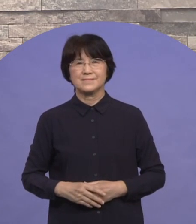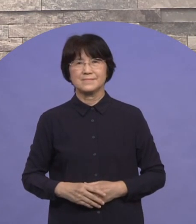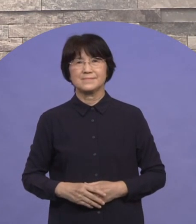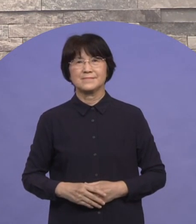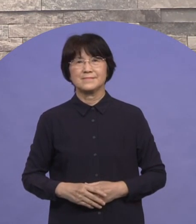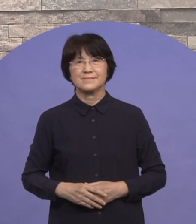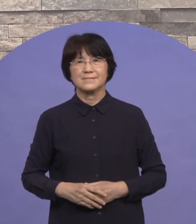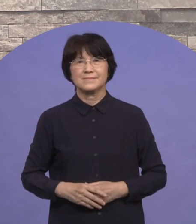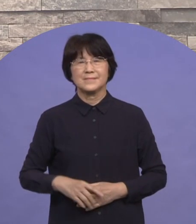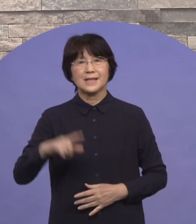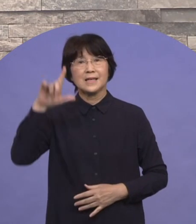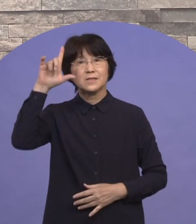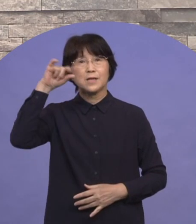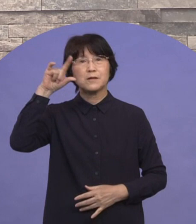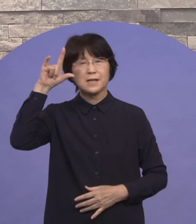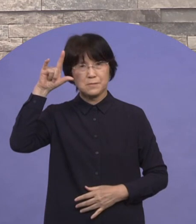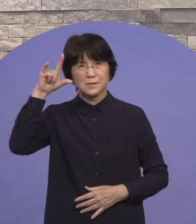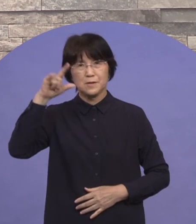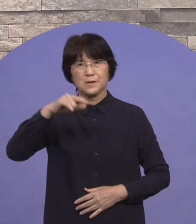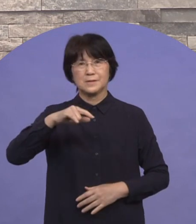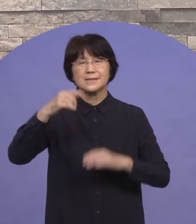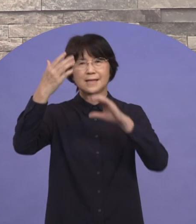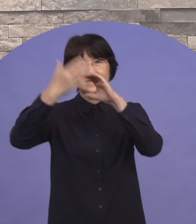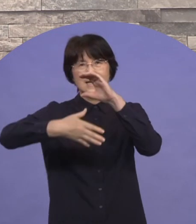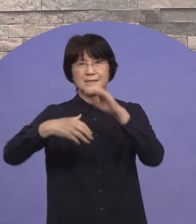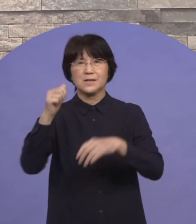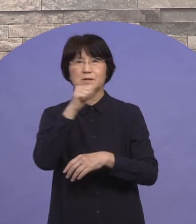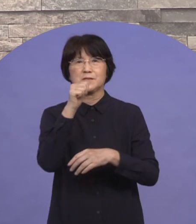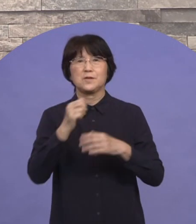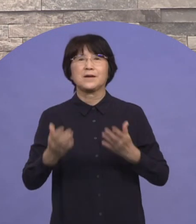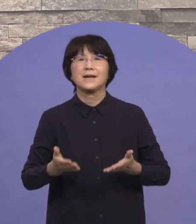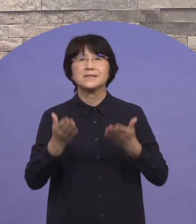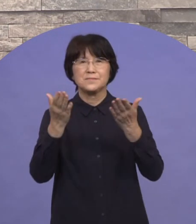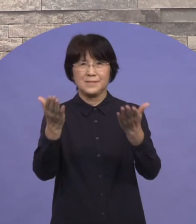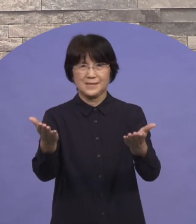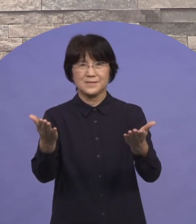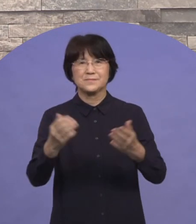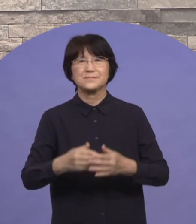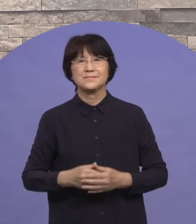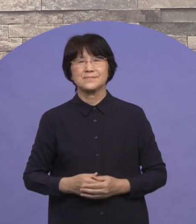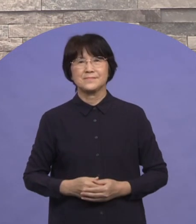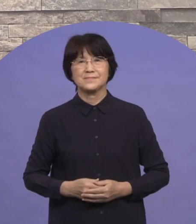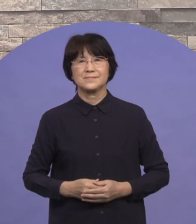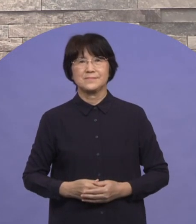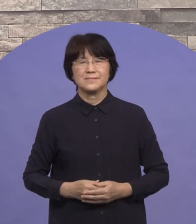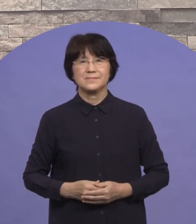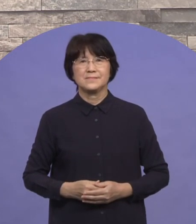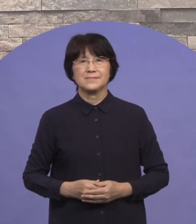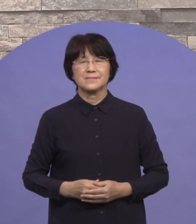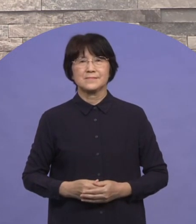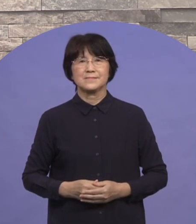それではまずインスタグラムへの投稿写真から市内の日常をご紹介します。